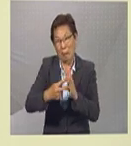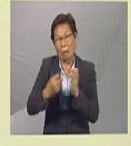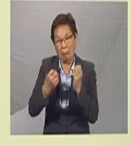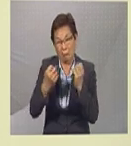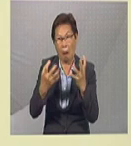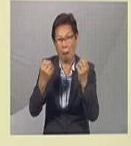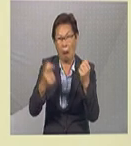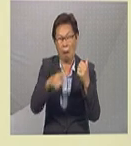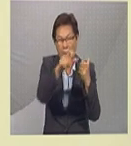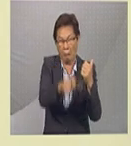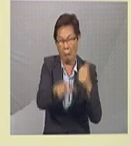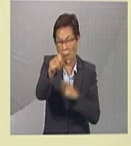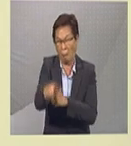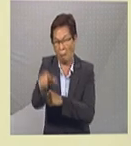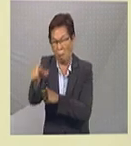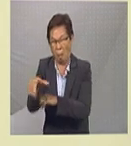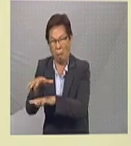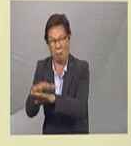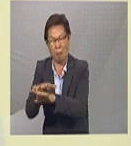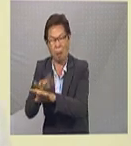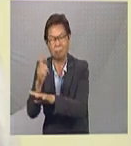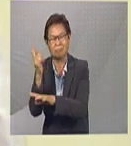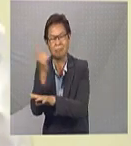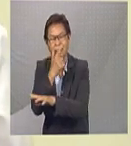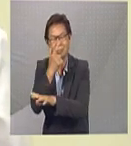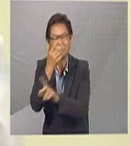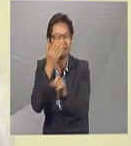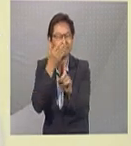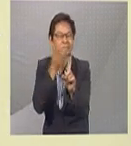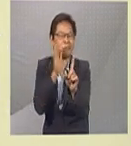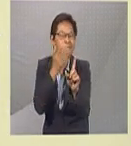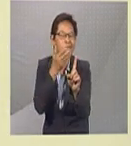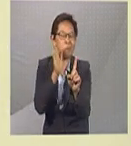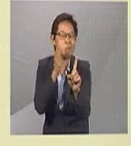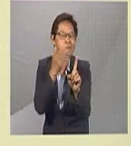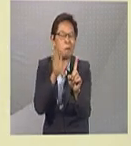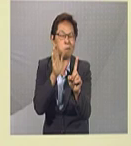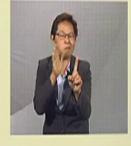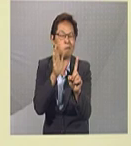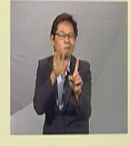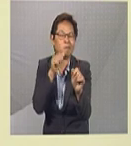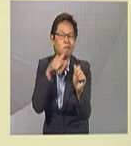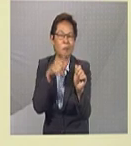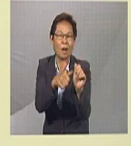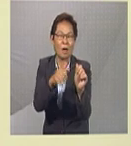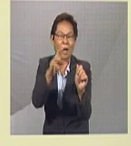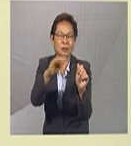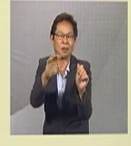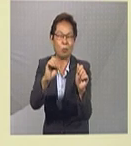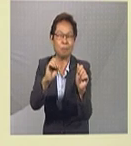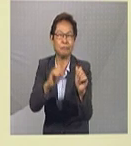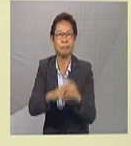lagi yang tidak mempedulikan ataupun engkar kepada arahan yang